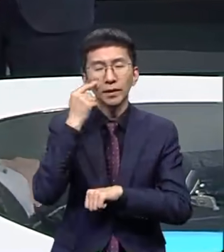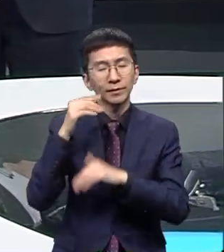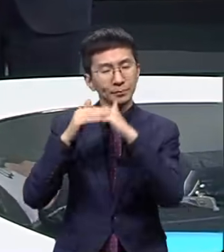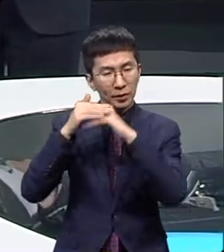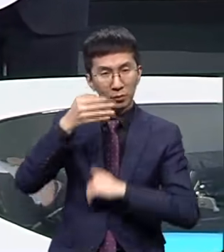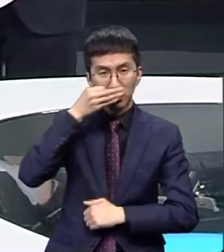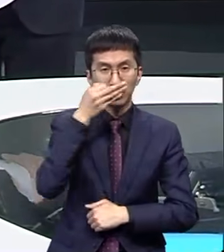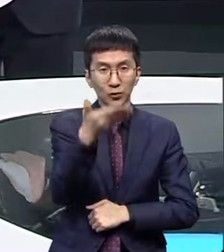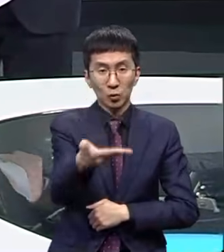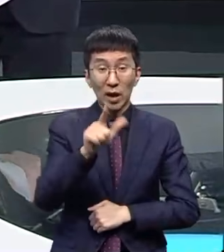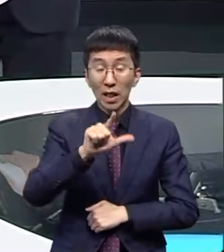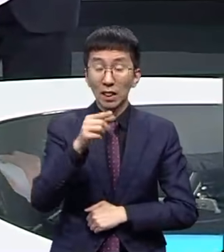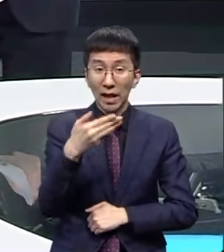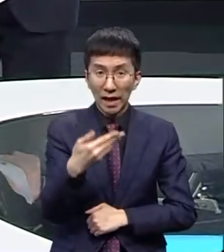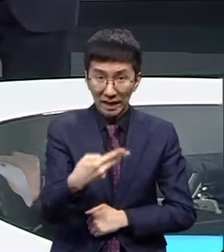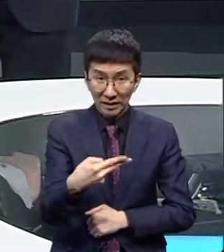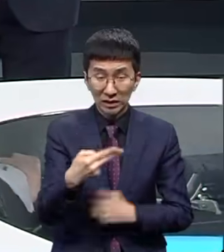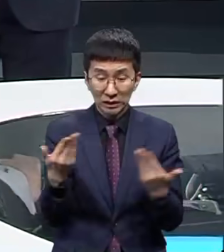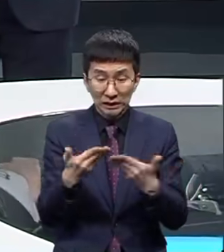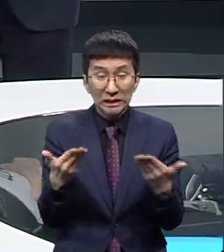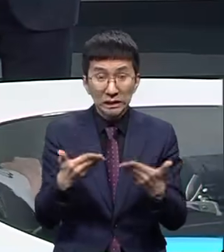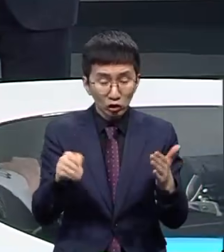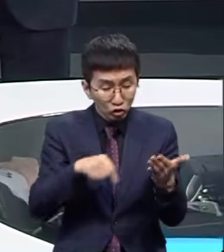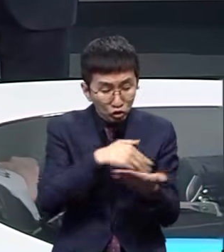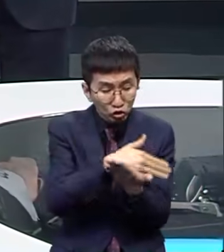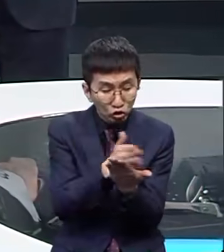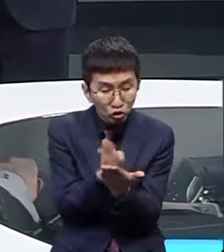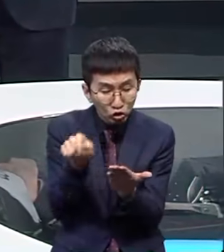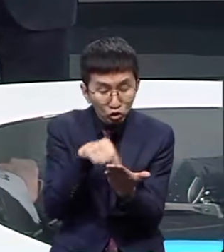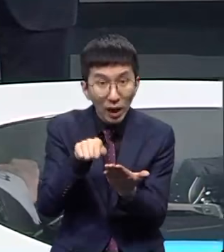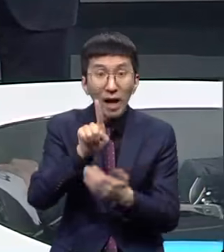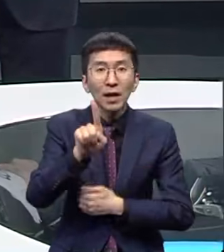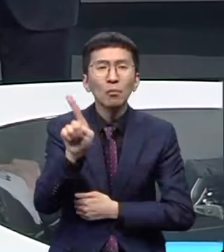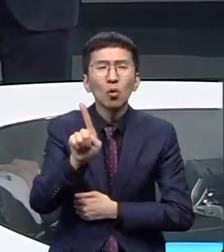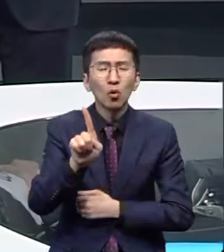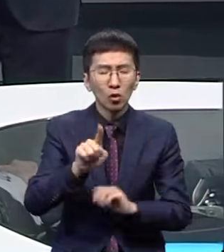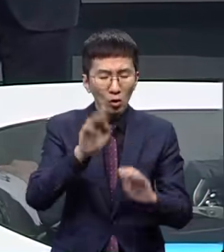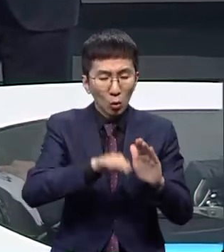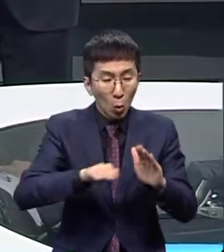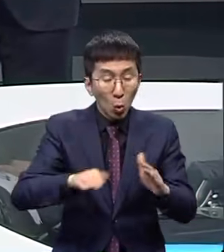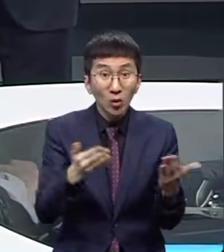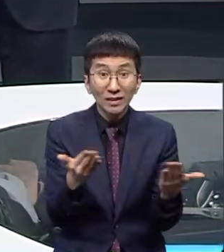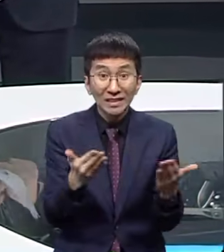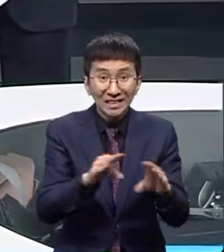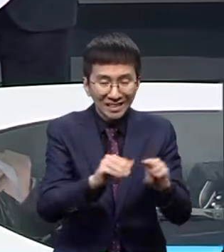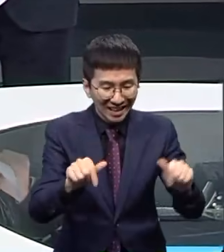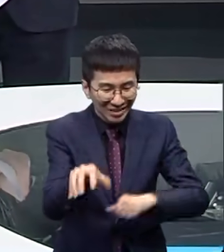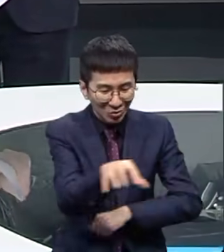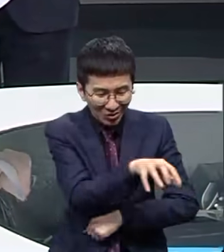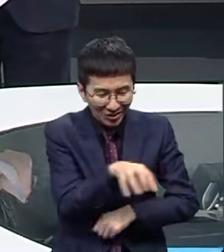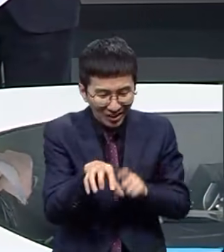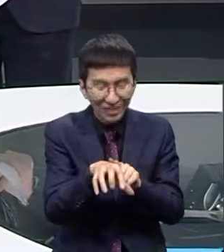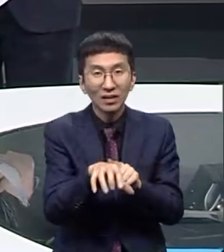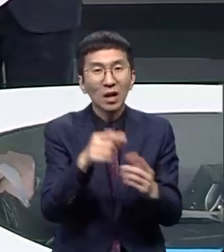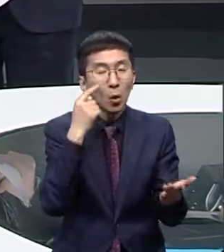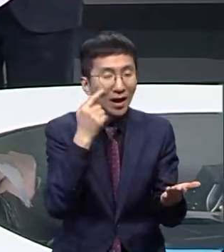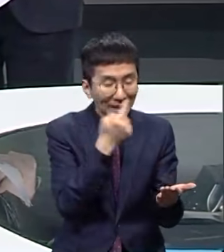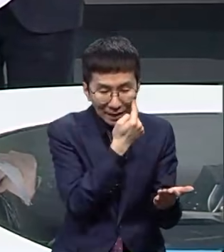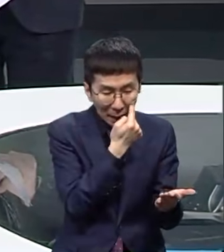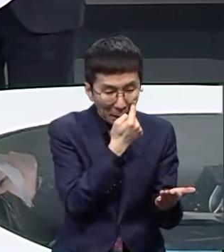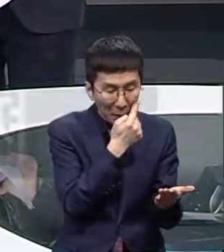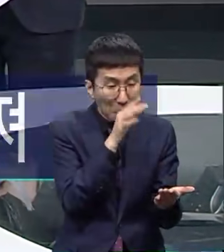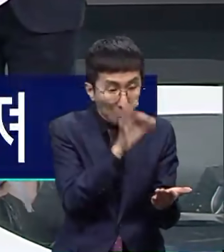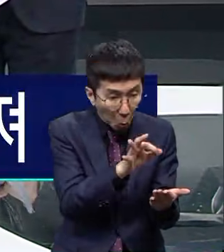자, LH의 주요 업무 가운데 하나는 공공택지를 개발하고 또 원래 땅 주인들한테는 적당한 보상금을 지급하는